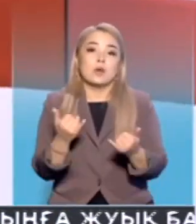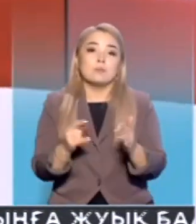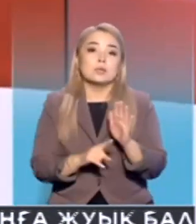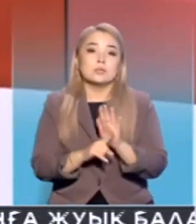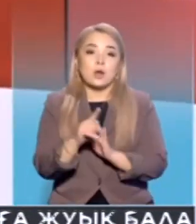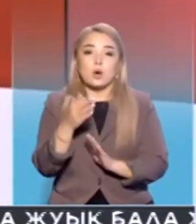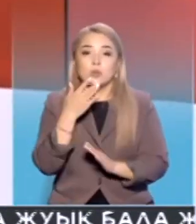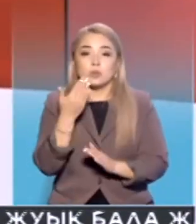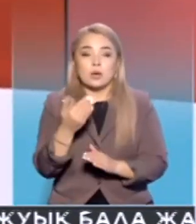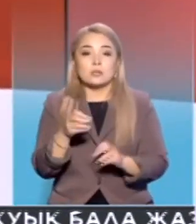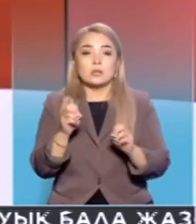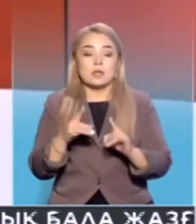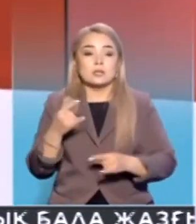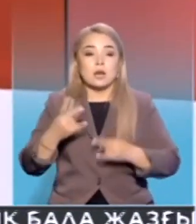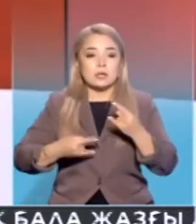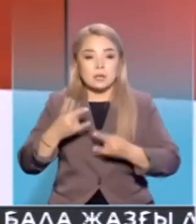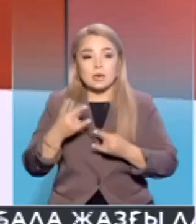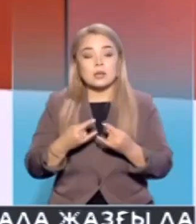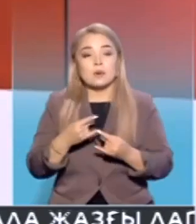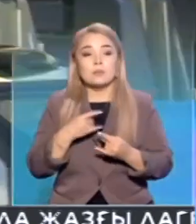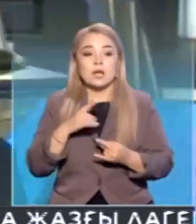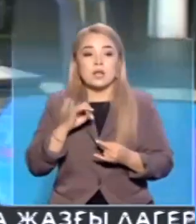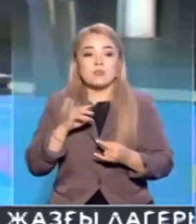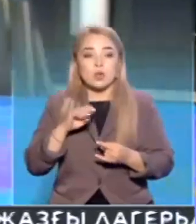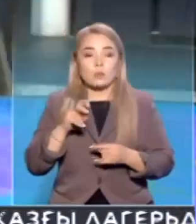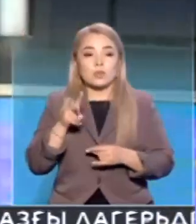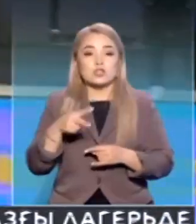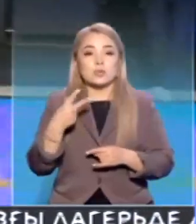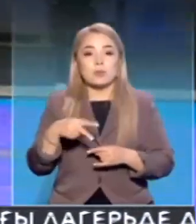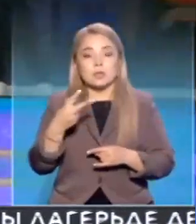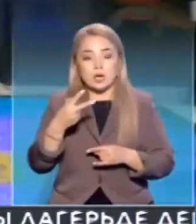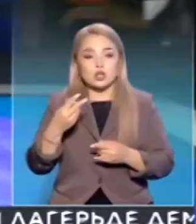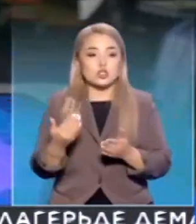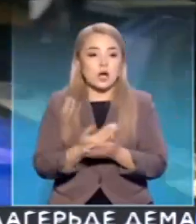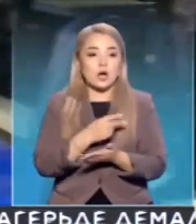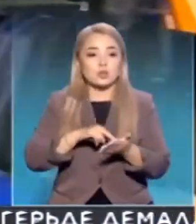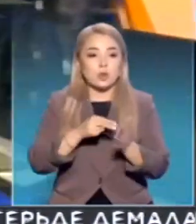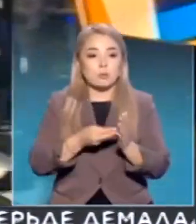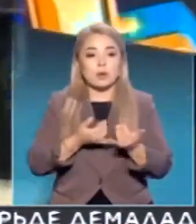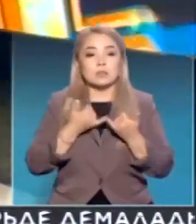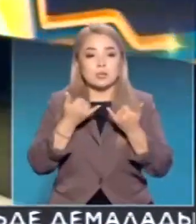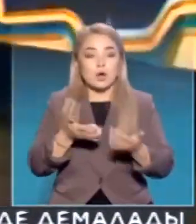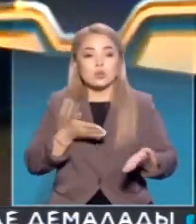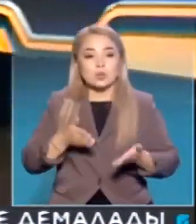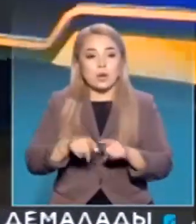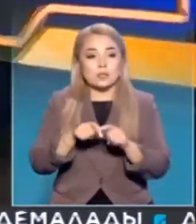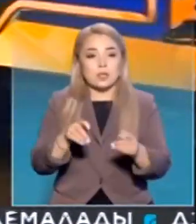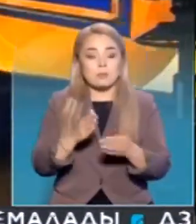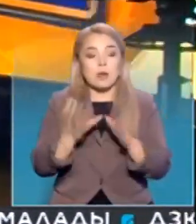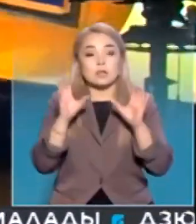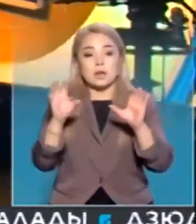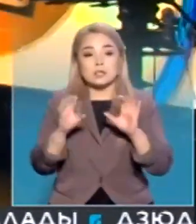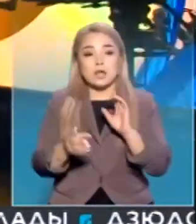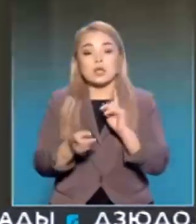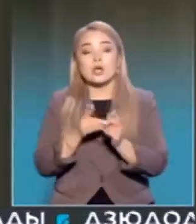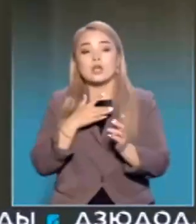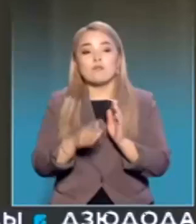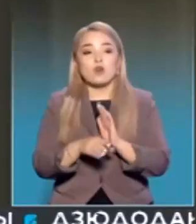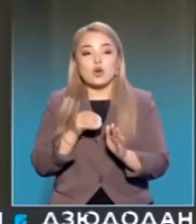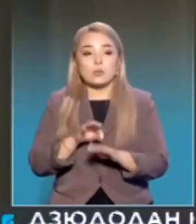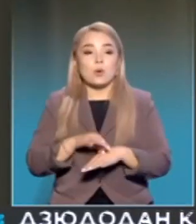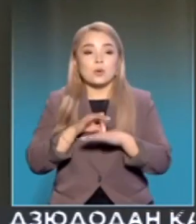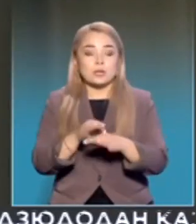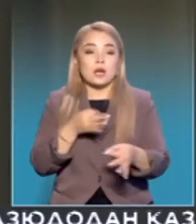Бүгіннен бастап ұлттық арнада референдум 2022 деген жаңа жоба көрерменге жол тартады. Бағдарлама барысында конституциялық реформалар